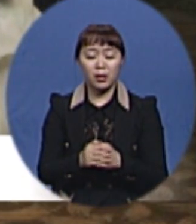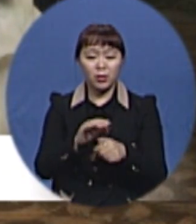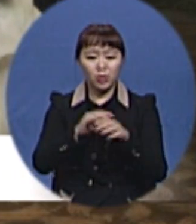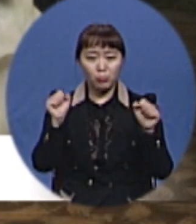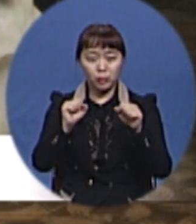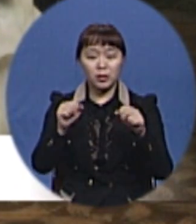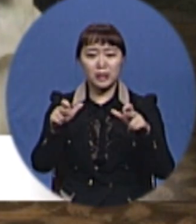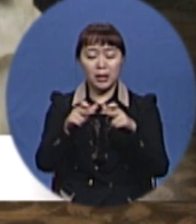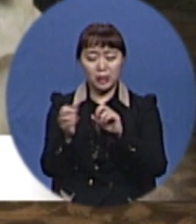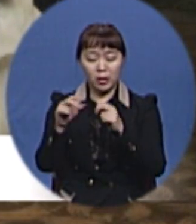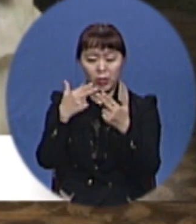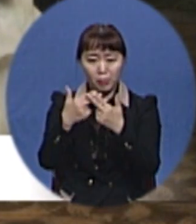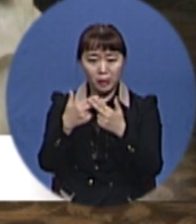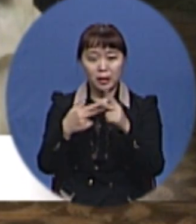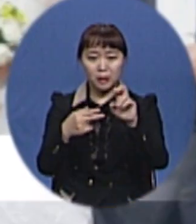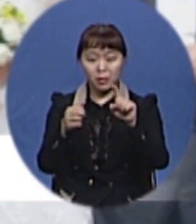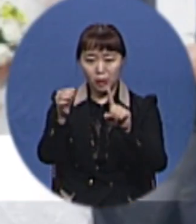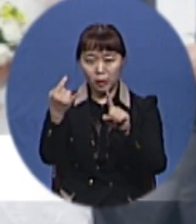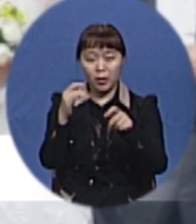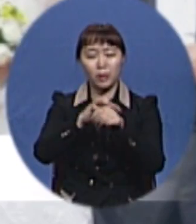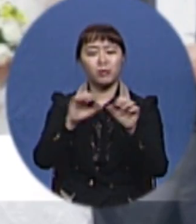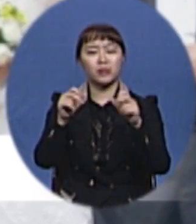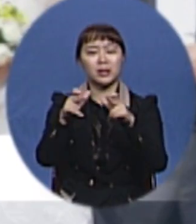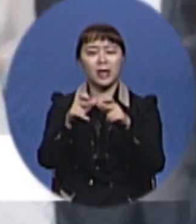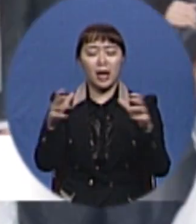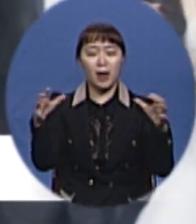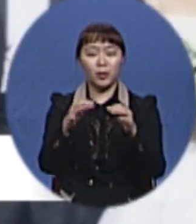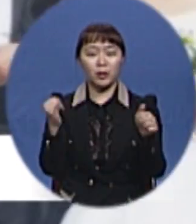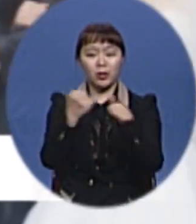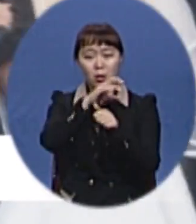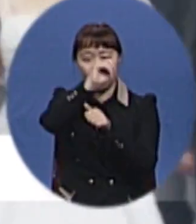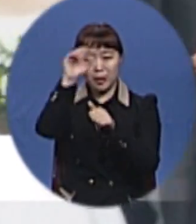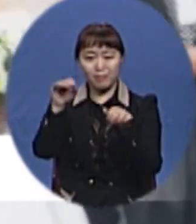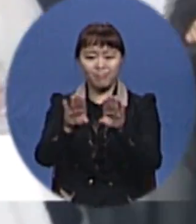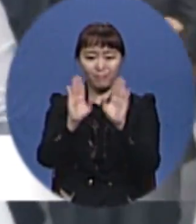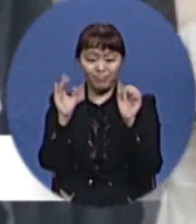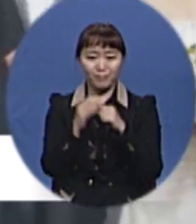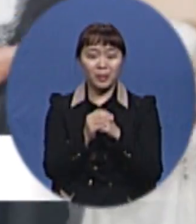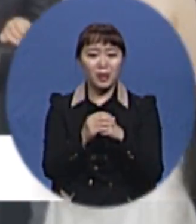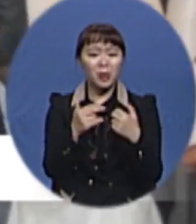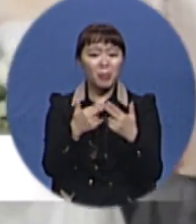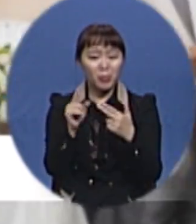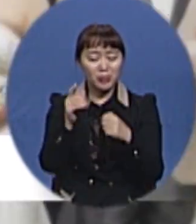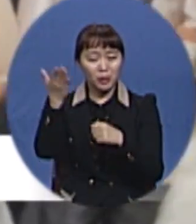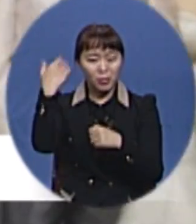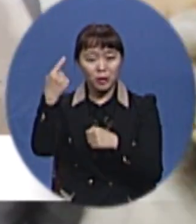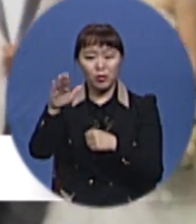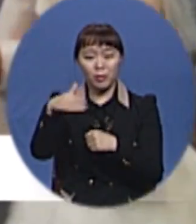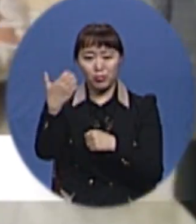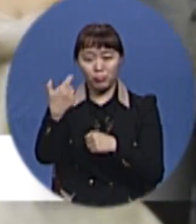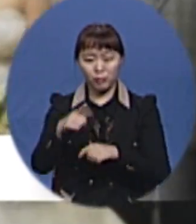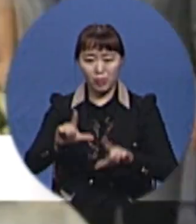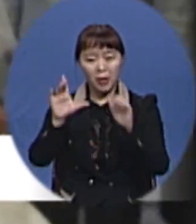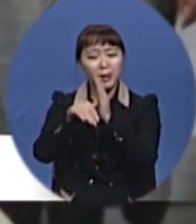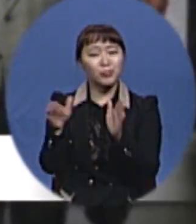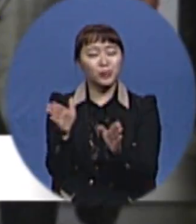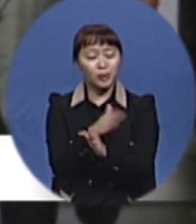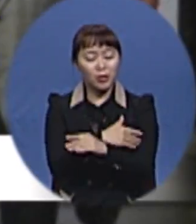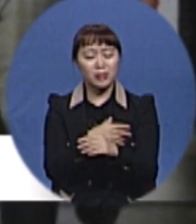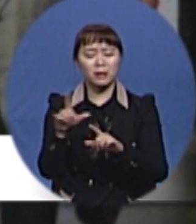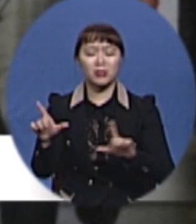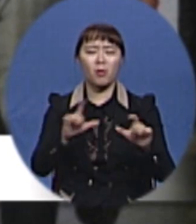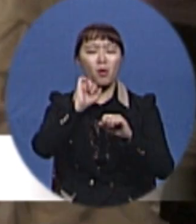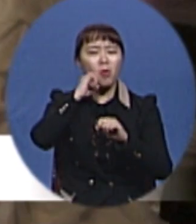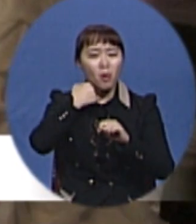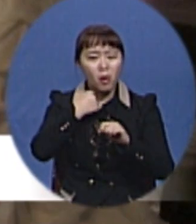경상북도 장애인재활협회는 제21회 경상북도 장애인 합동 결혼식을 열었습니다. 협회는 지난 1996년부터 생활